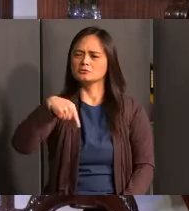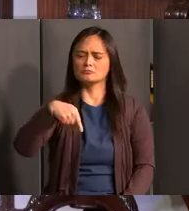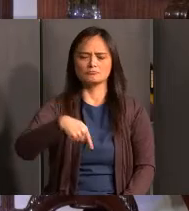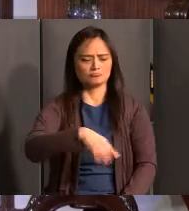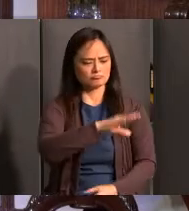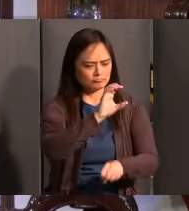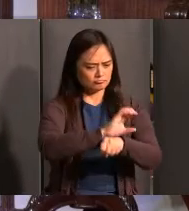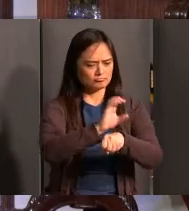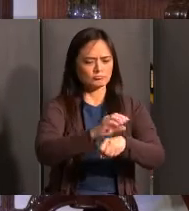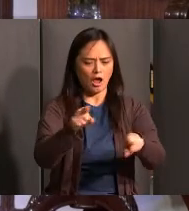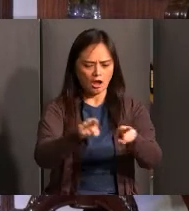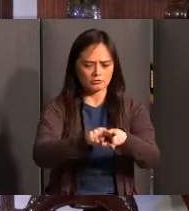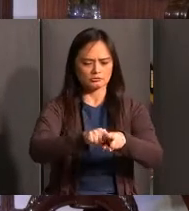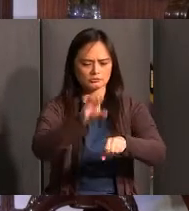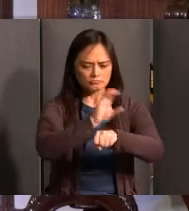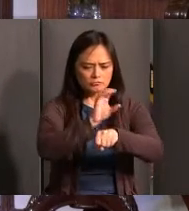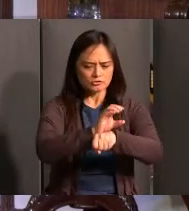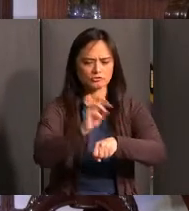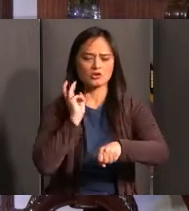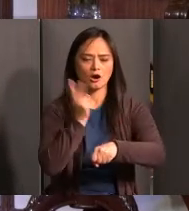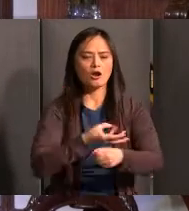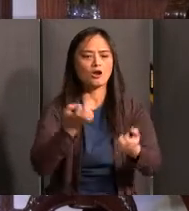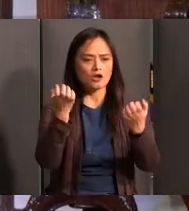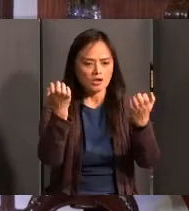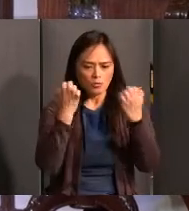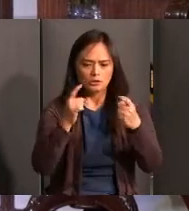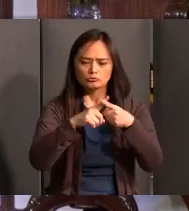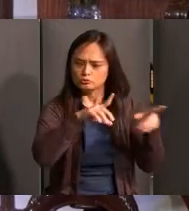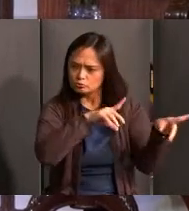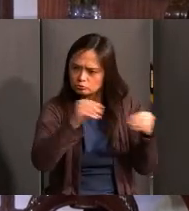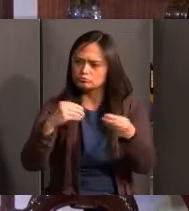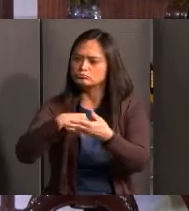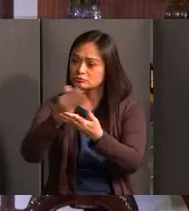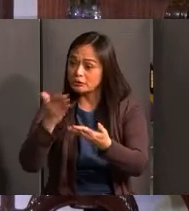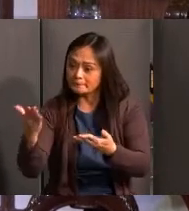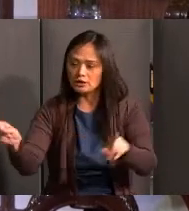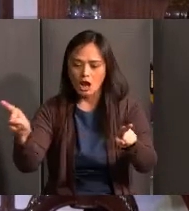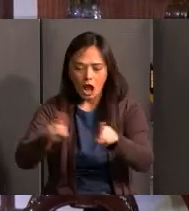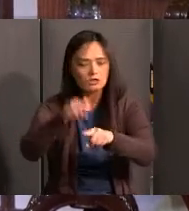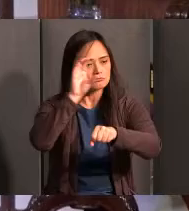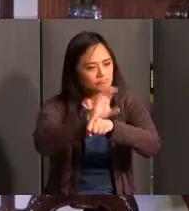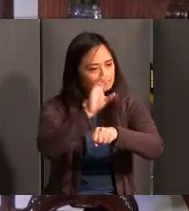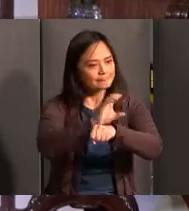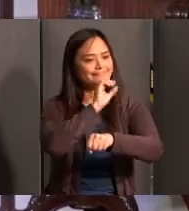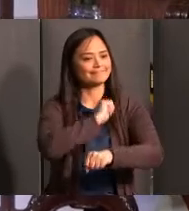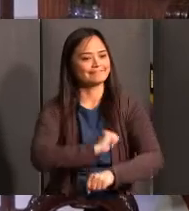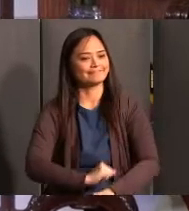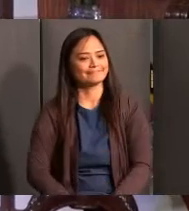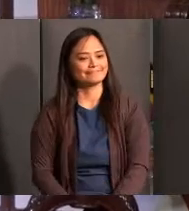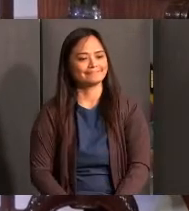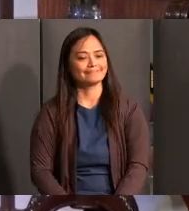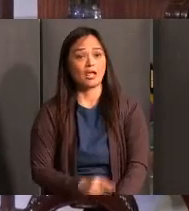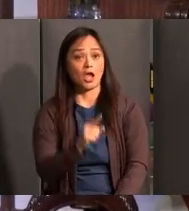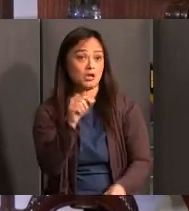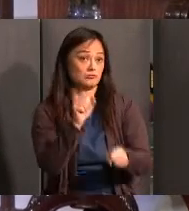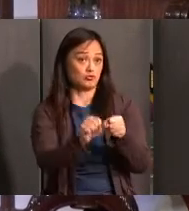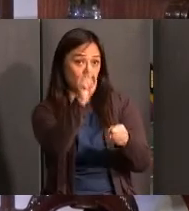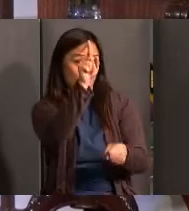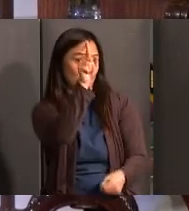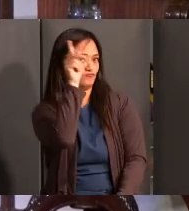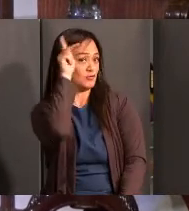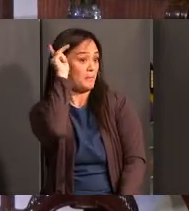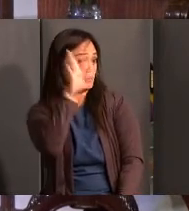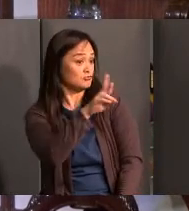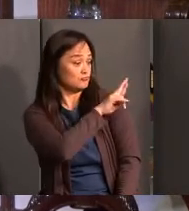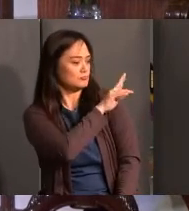something. As a lighthouse. Kaya po, ako, daladala ko ang lighthouse kahit saan eh. And